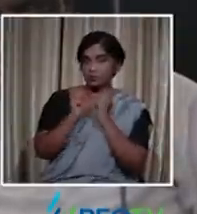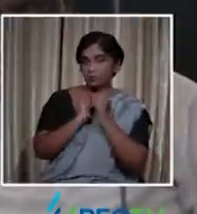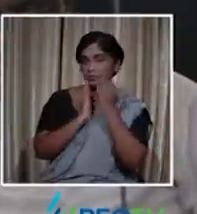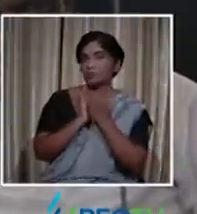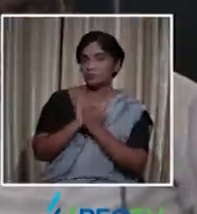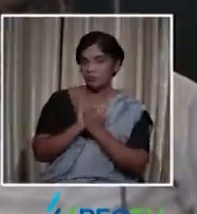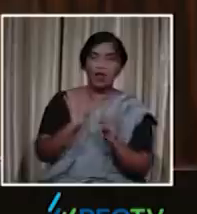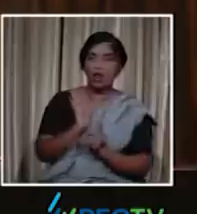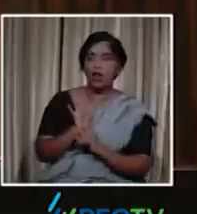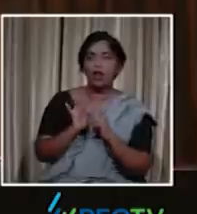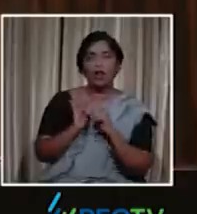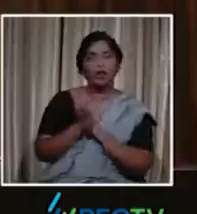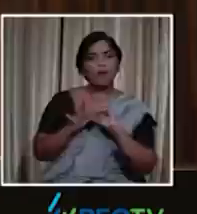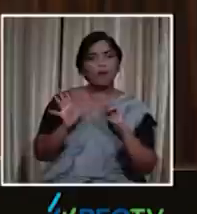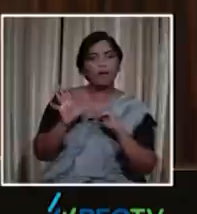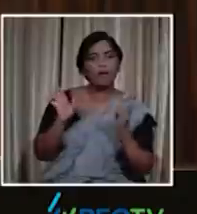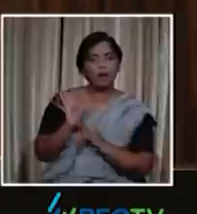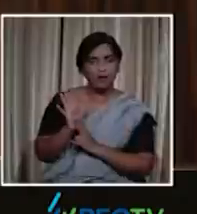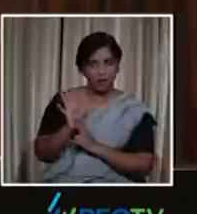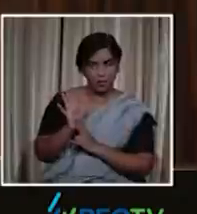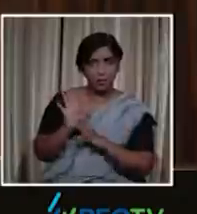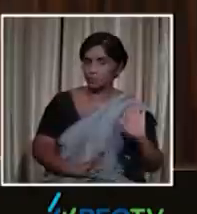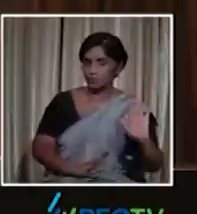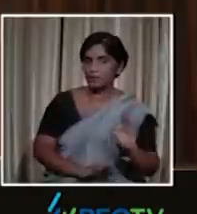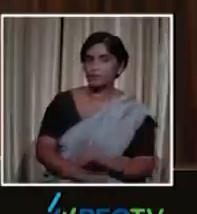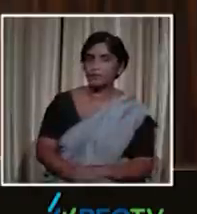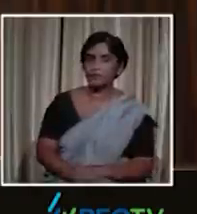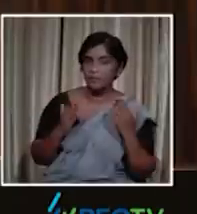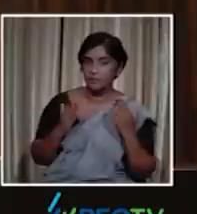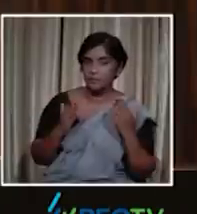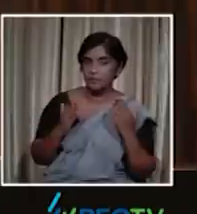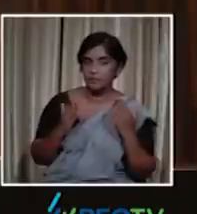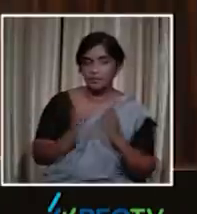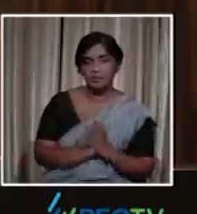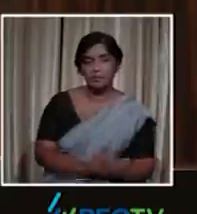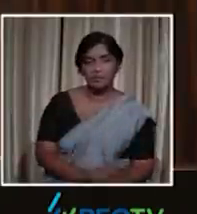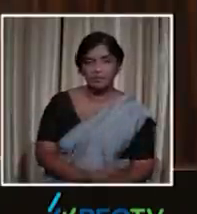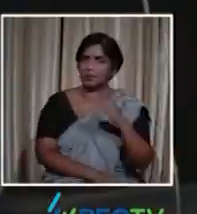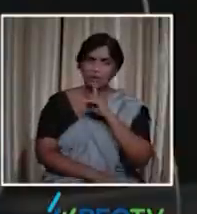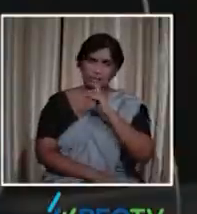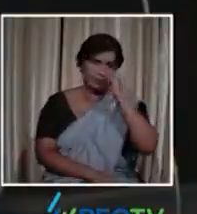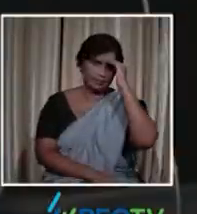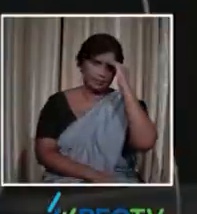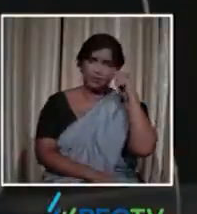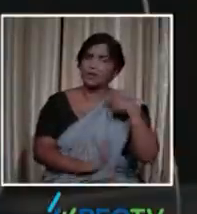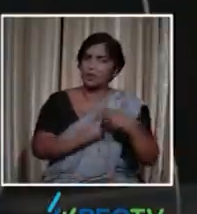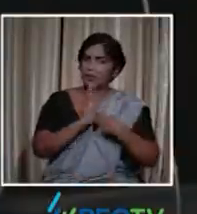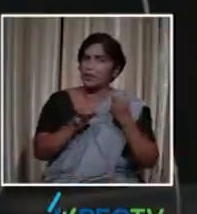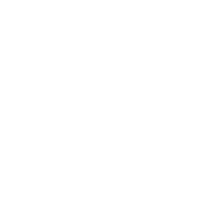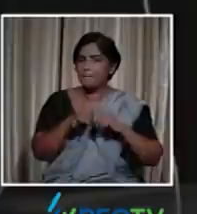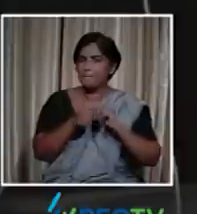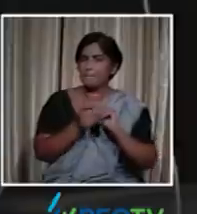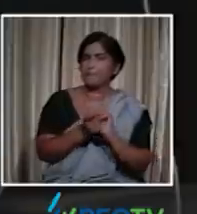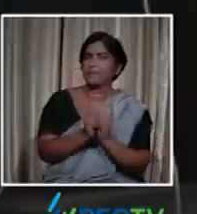කතානායකතුමනි ඔබතුමා එකඟ වෙයි. මේ වෙලාවේ පොයින්ට් ෆෝඩ ගන්න බෑ. ඔයා බොමමයි ගහන්න. ඔබතුමා අපශ්‍යපති වෙන්න බෑ. මේ රටේ ප්‍රශ්නේ වට